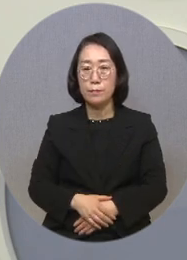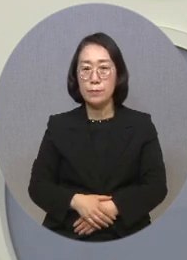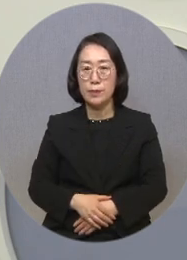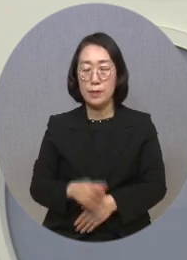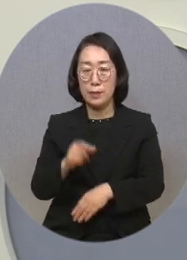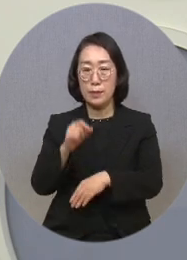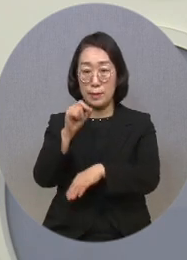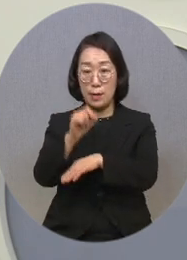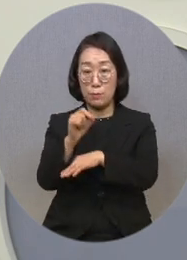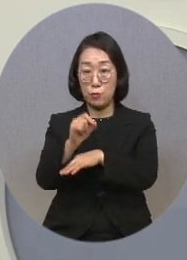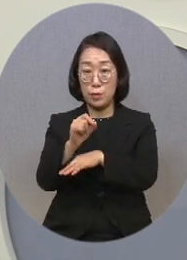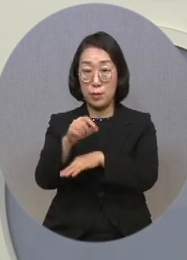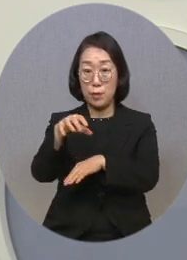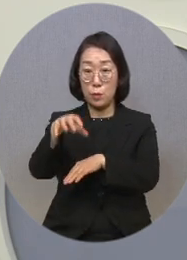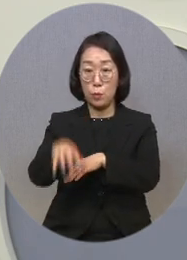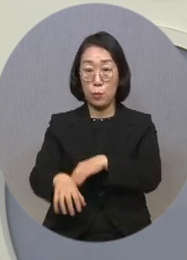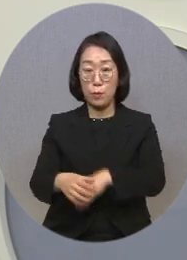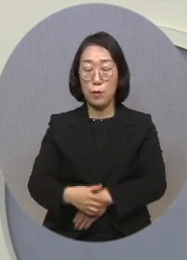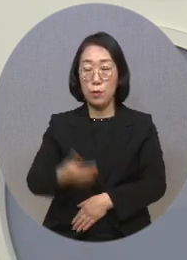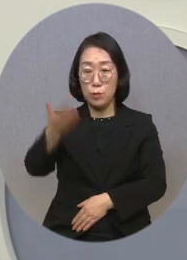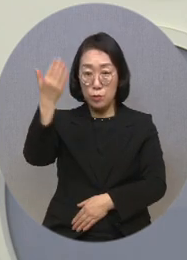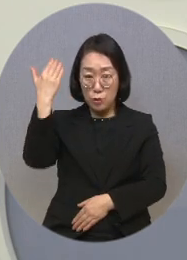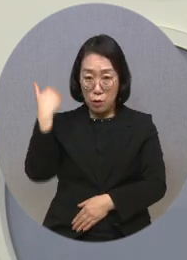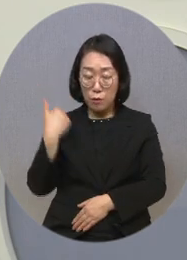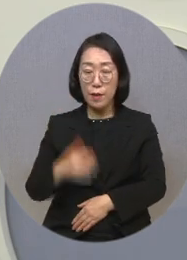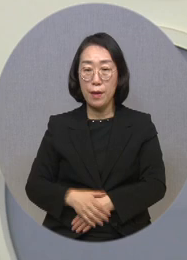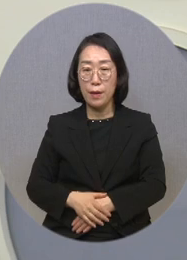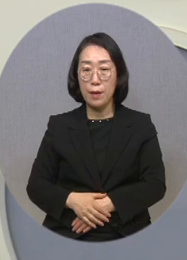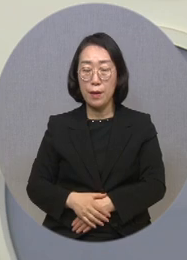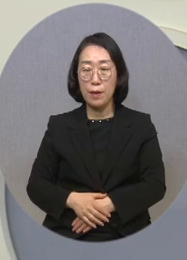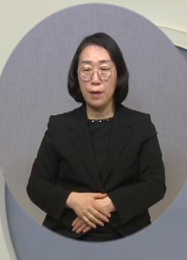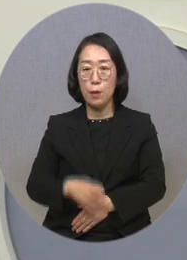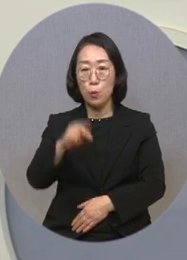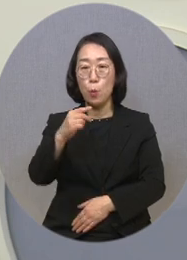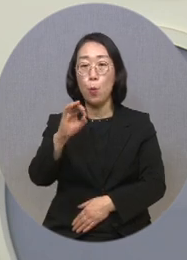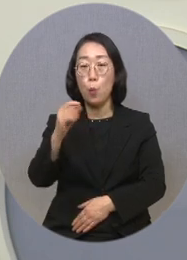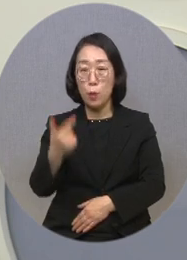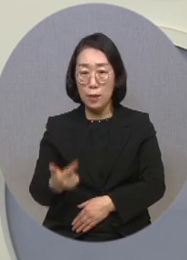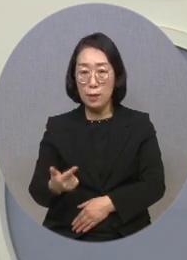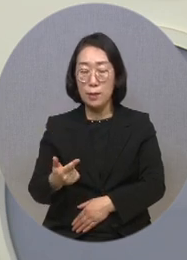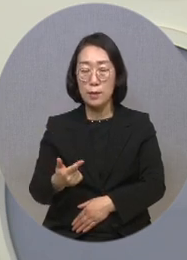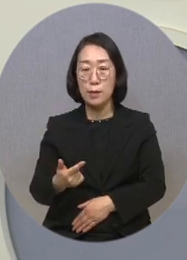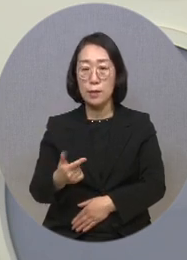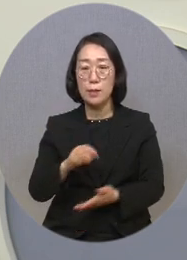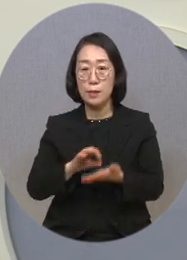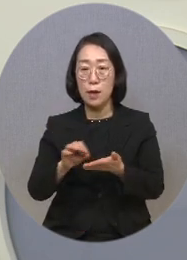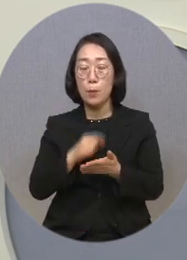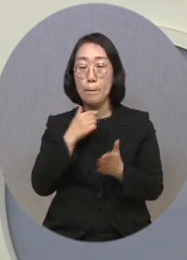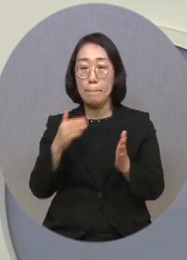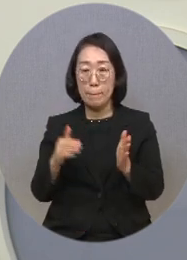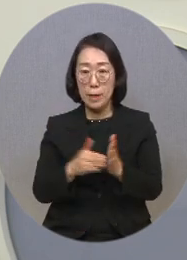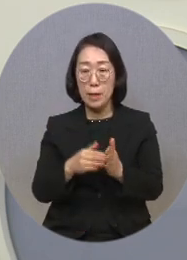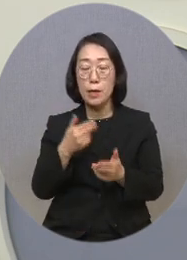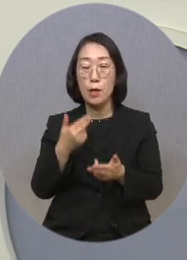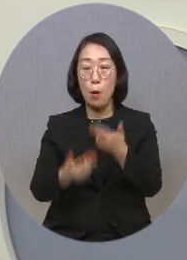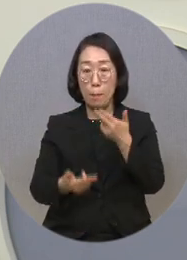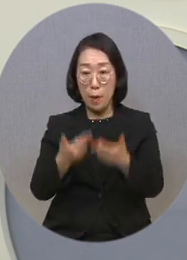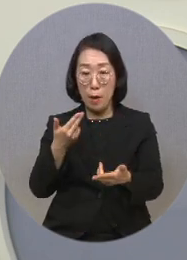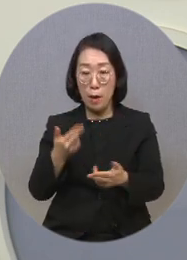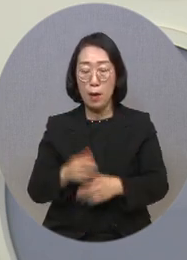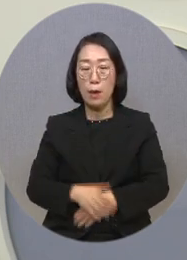사무실을 쓰던 사무실이 전에 도인들이 많이 쓰던 사무실이었나 봐요. 도인협회 도인들이